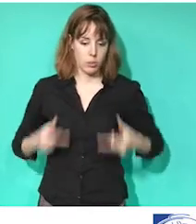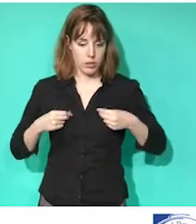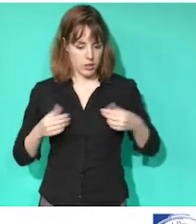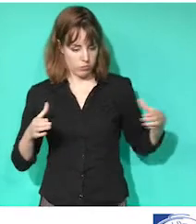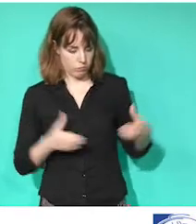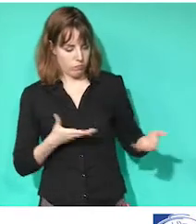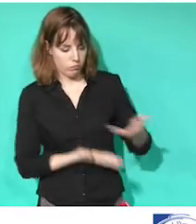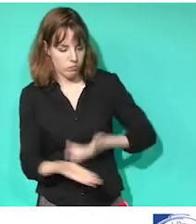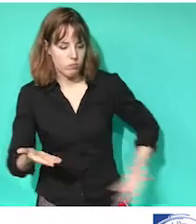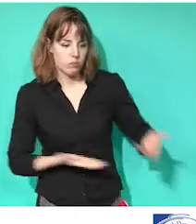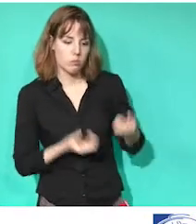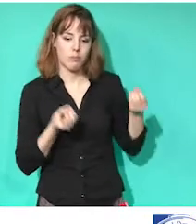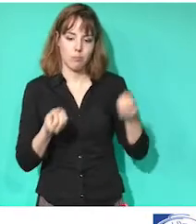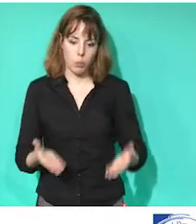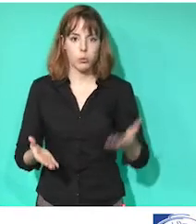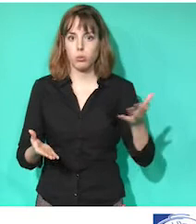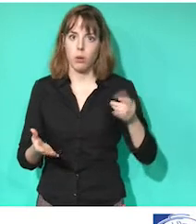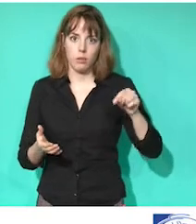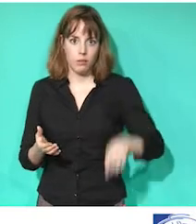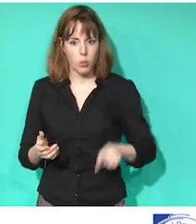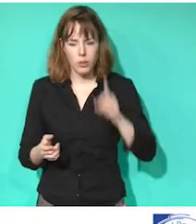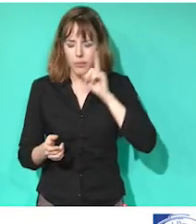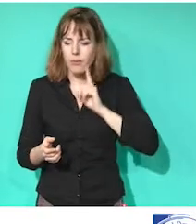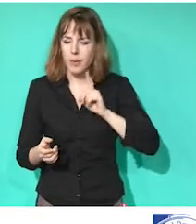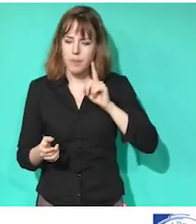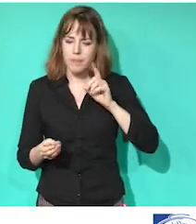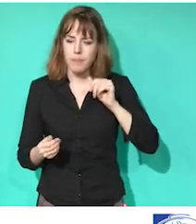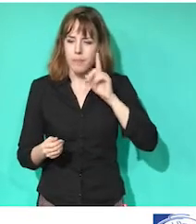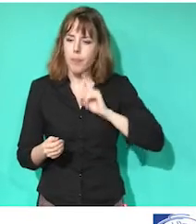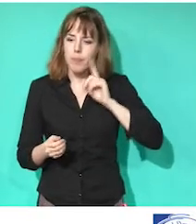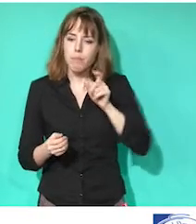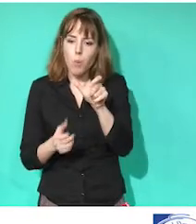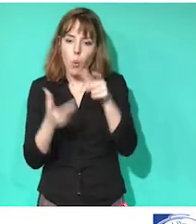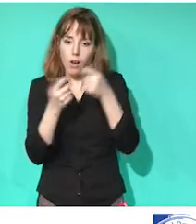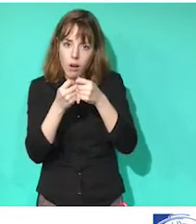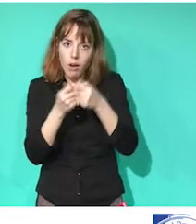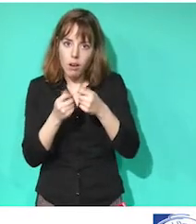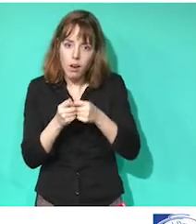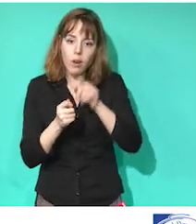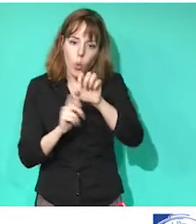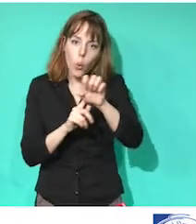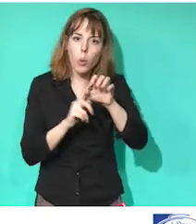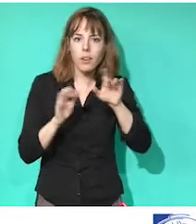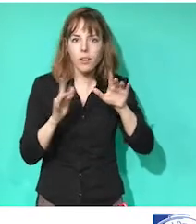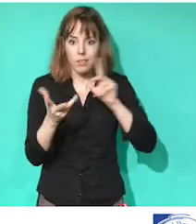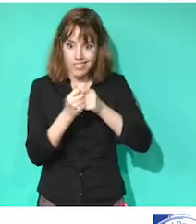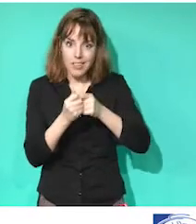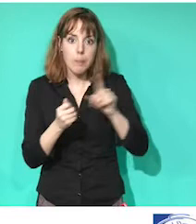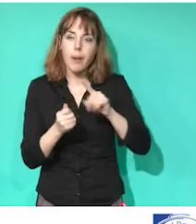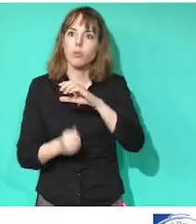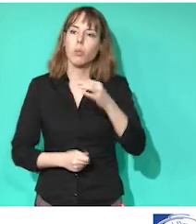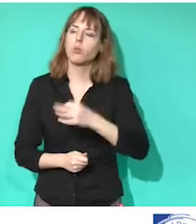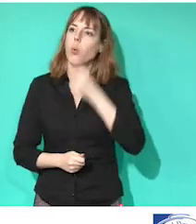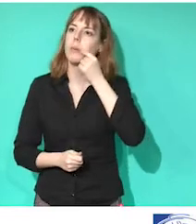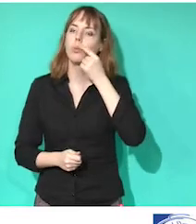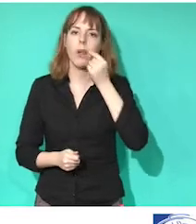qu'il est vraiment important de féminiser les mots. Donc là aussi, on revient à ce que disait d'ailleurs tout à l'heure le président du